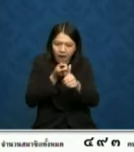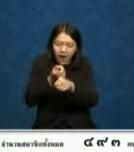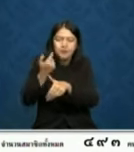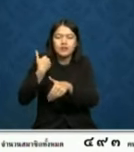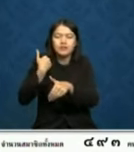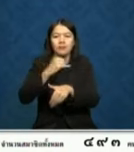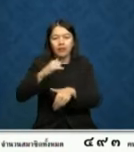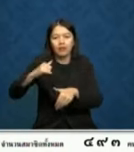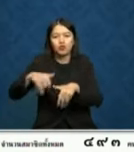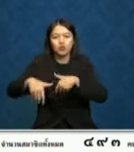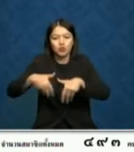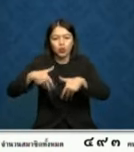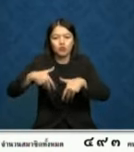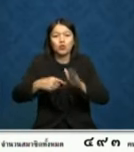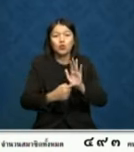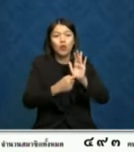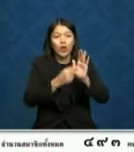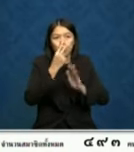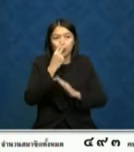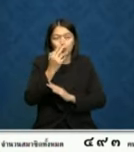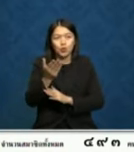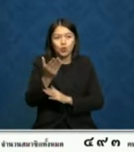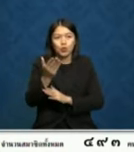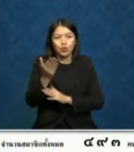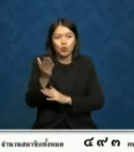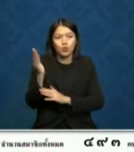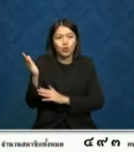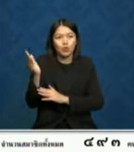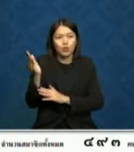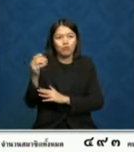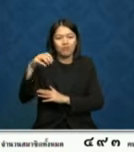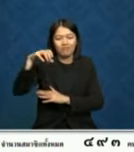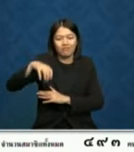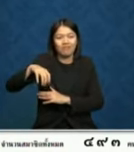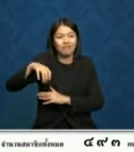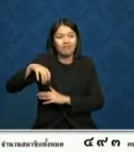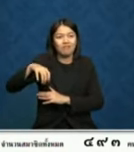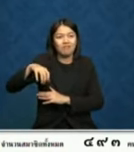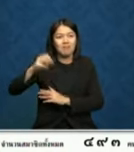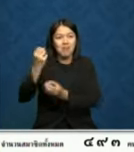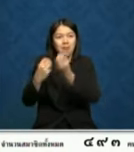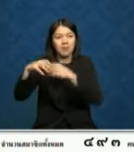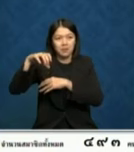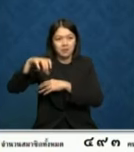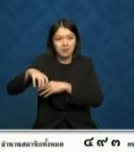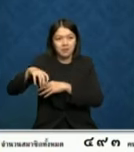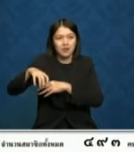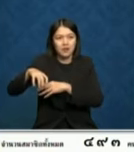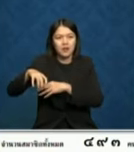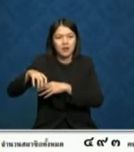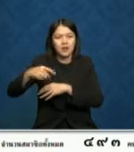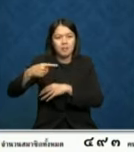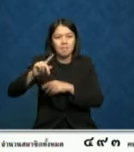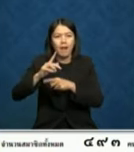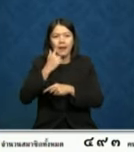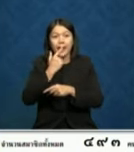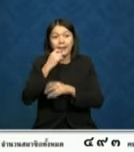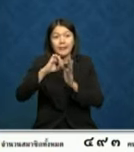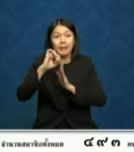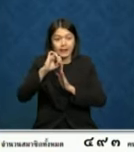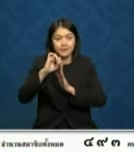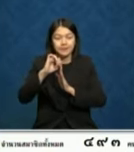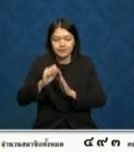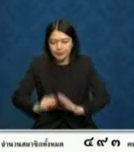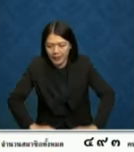อยู่แก่ชาวบ้านนี่เป็นกรณีตัวอย่างนะครับในเขตอุทยานแห่งชาตินะครับอุทยานแห่งชาติผผาแดงที่จังหวัดเชียงใหม่นะ